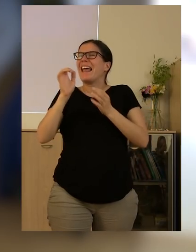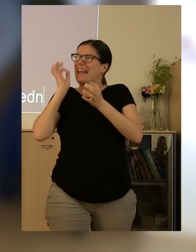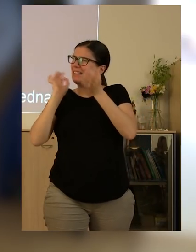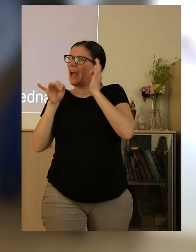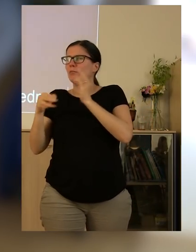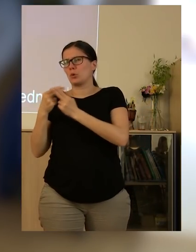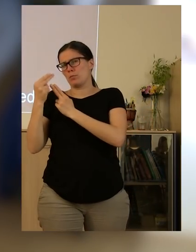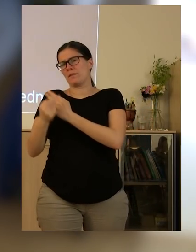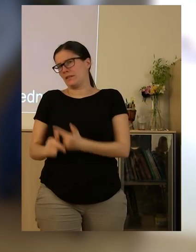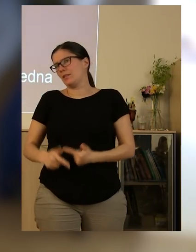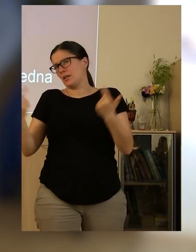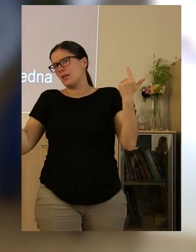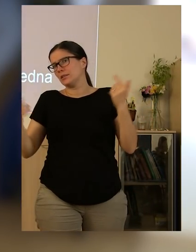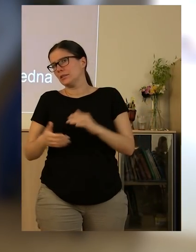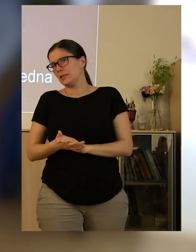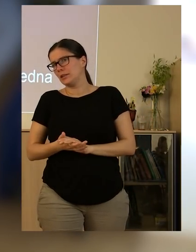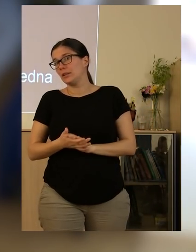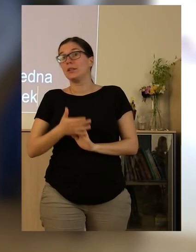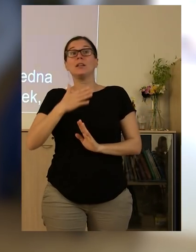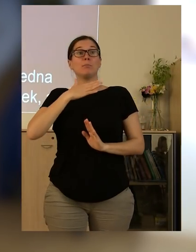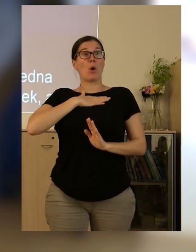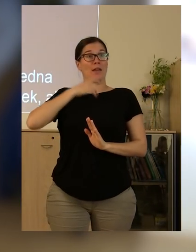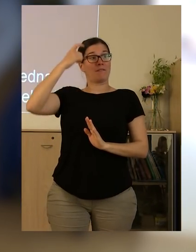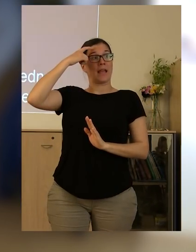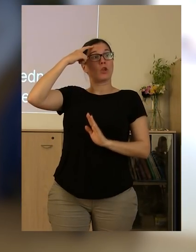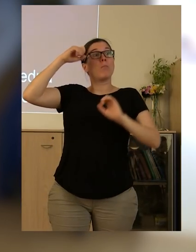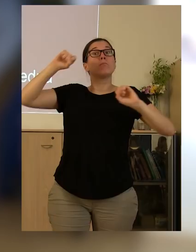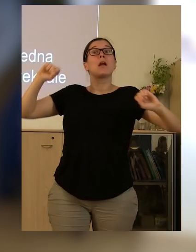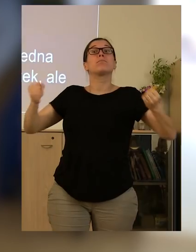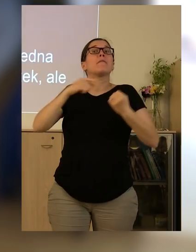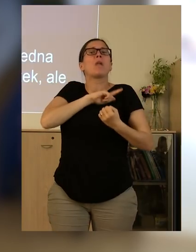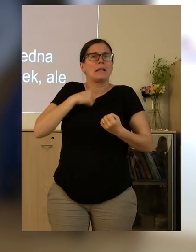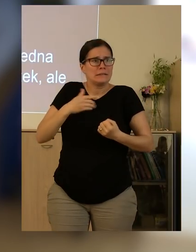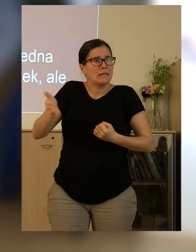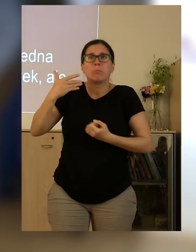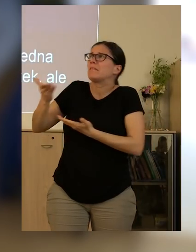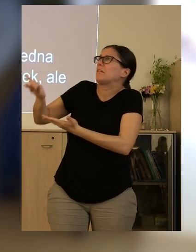jednoduše. Říkají prostě, jestliže moje vědomí někdo stvořil, poněvadž já nevím, kde se vzalo,